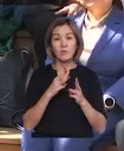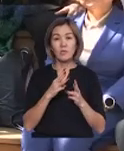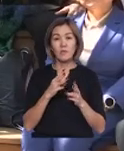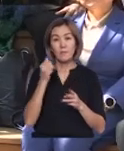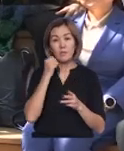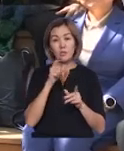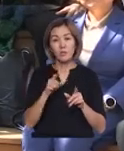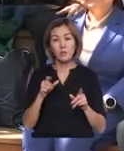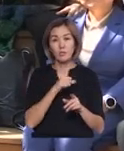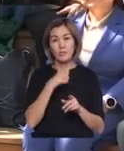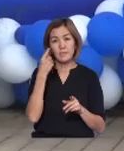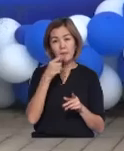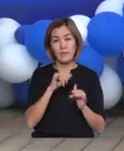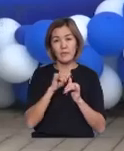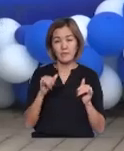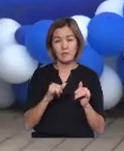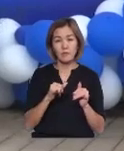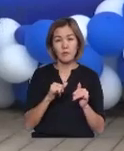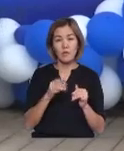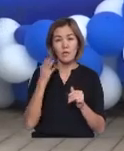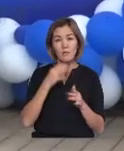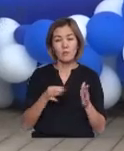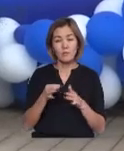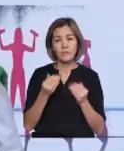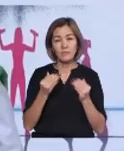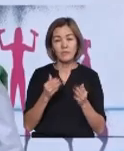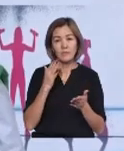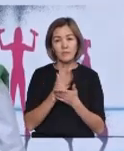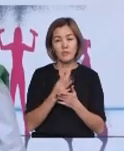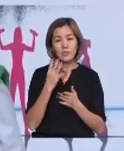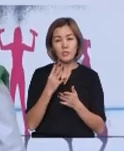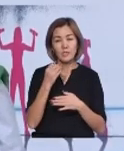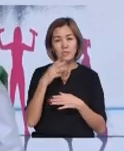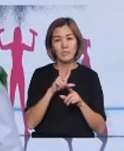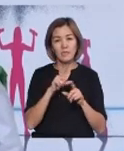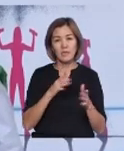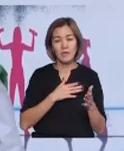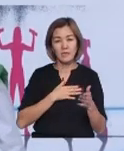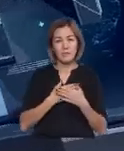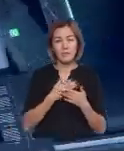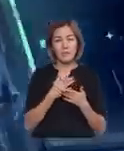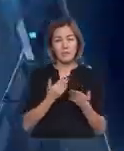к саморазвитию. К слову, на территории Алматинской области теперь действуют 4 центра активного